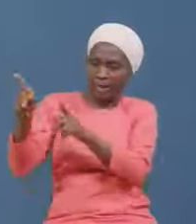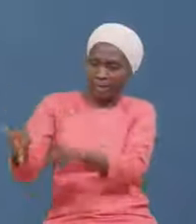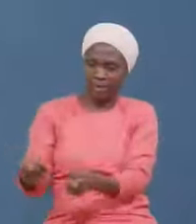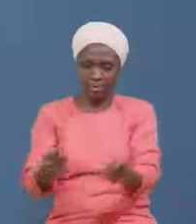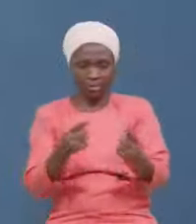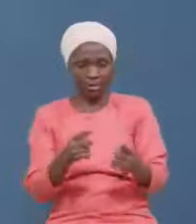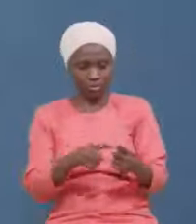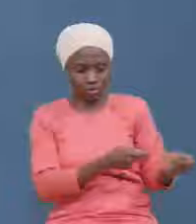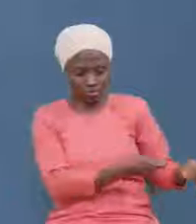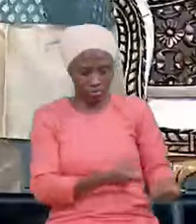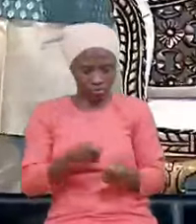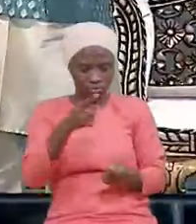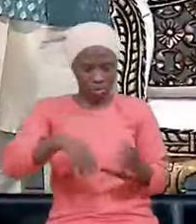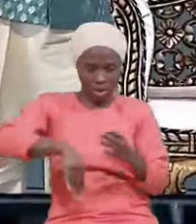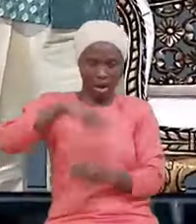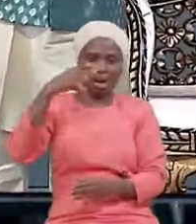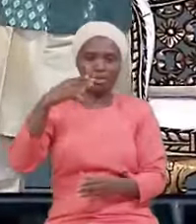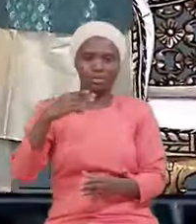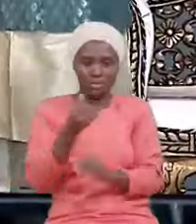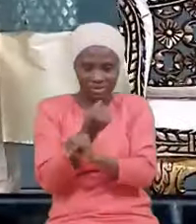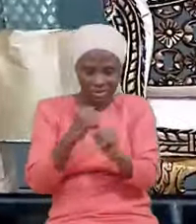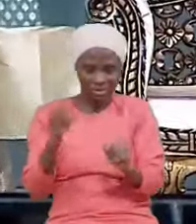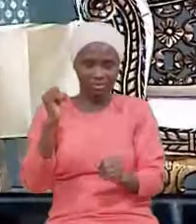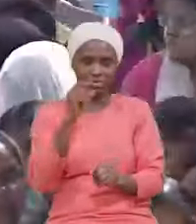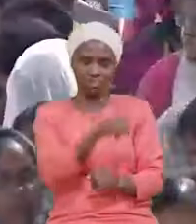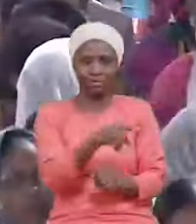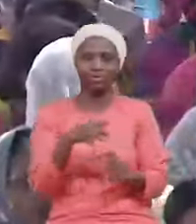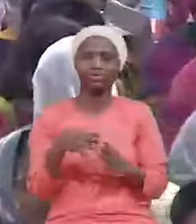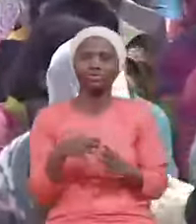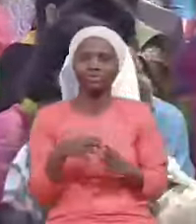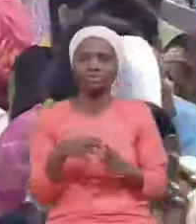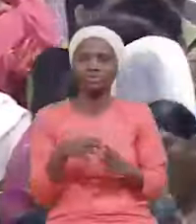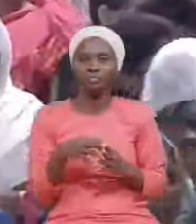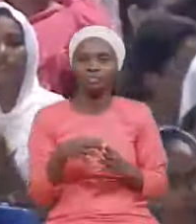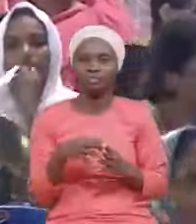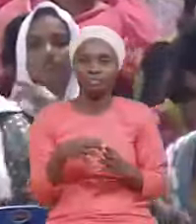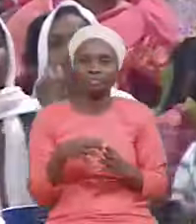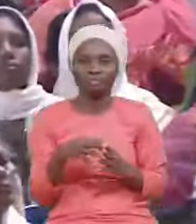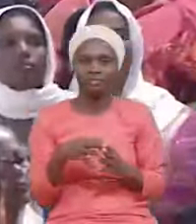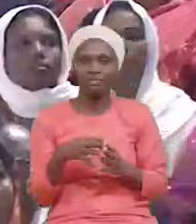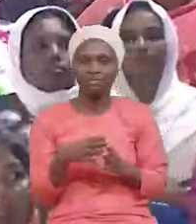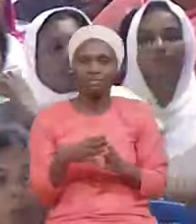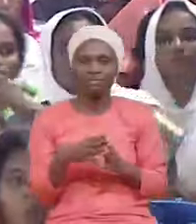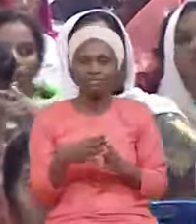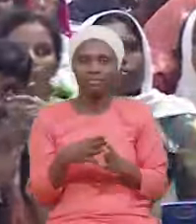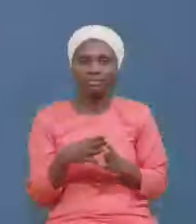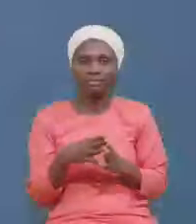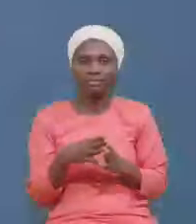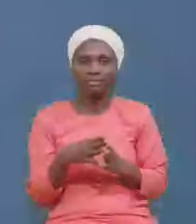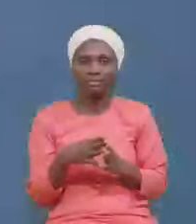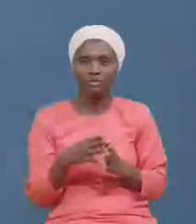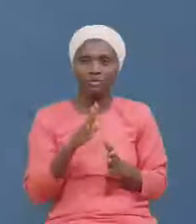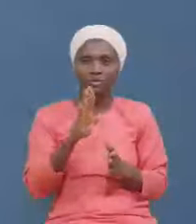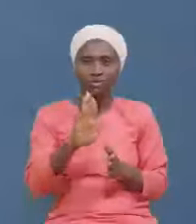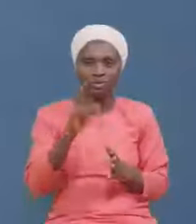draw you out. He saves you. ఒక వ్యక్తి గనక వచ్చి మిమ్మల్ని బయటికి లాగినట్లయితే ఆయన మిమ్మల్ని రక్షిస్తున్నాడు. Your mind,